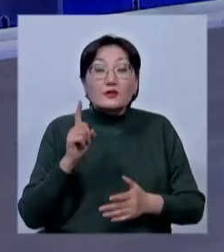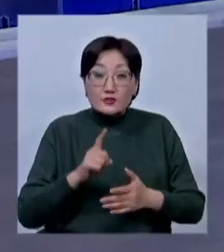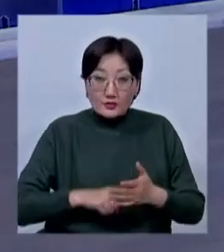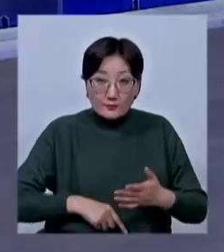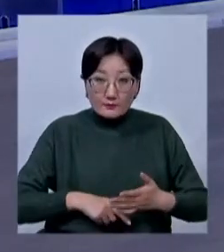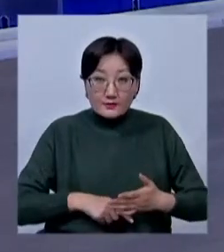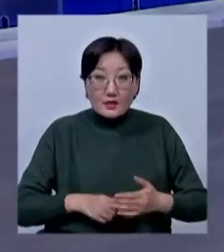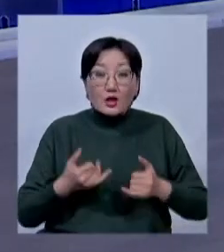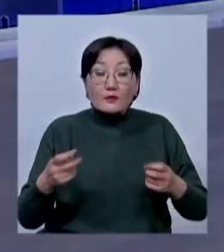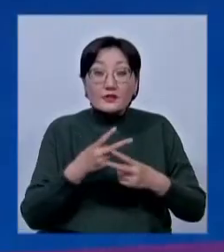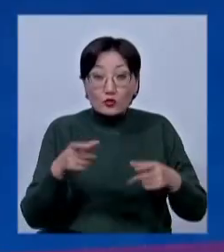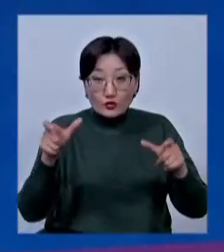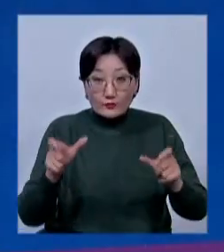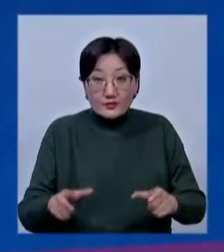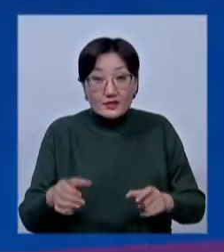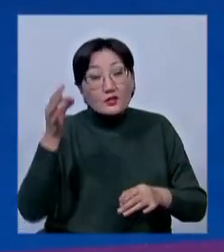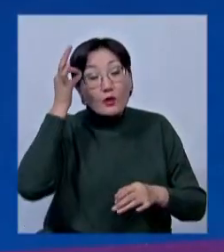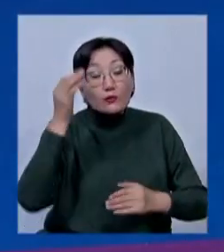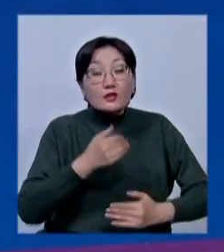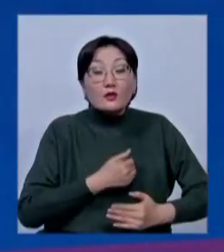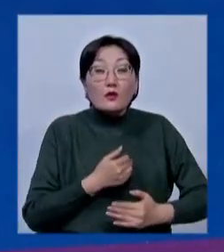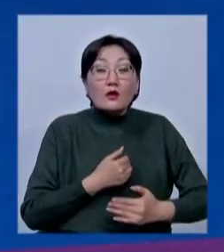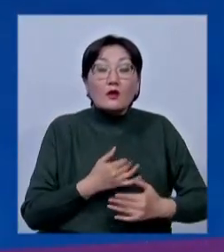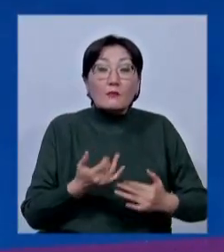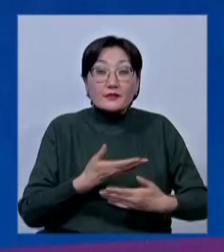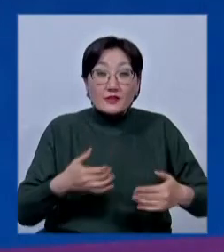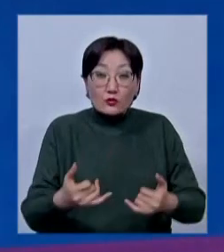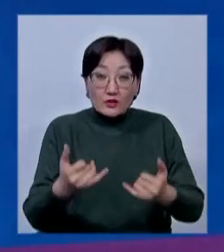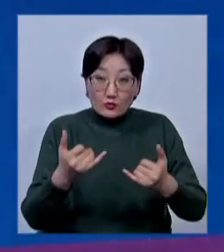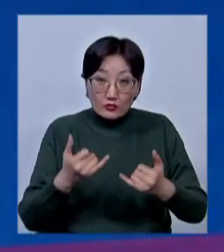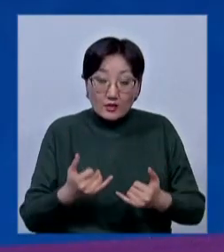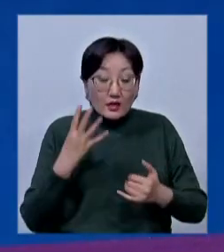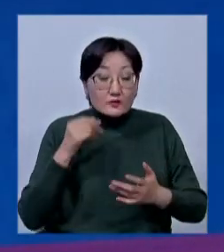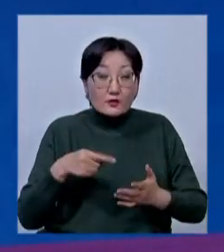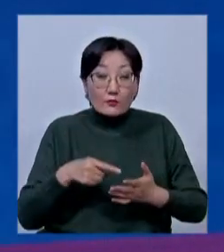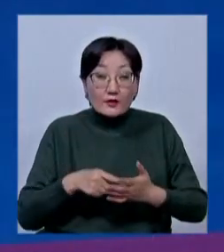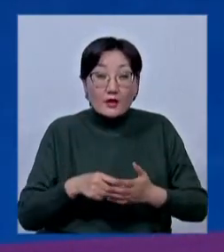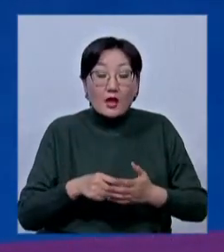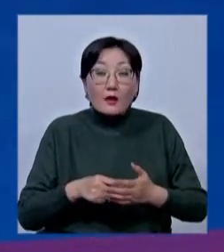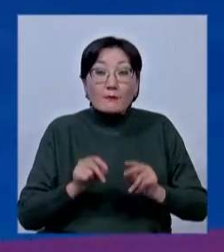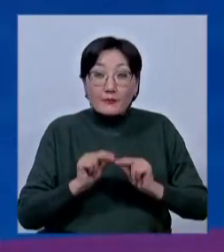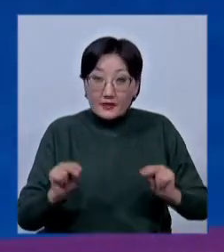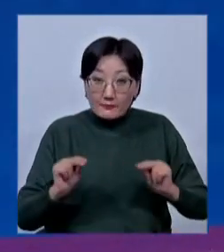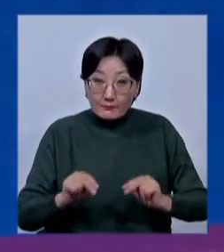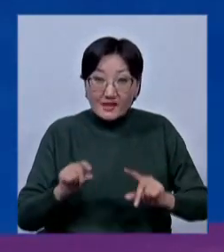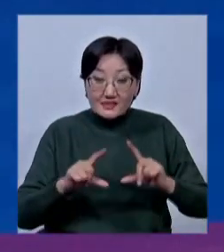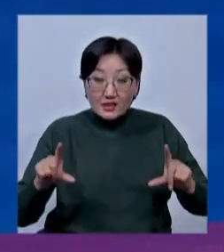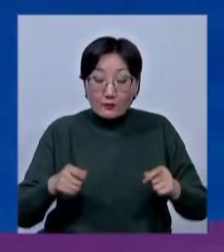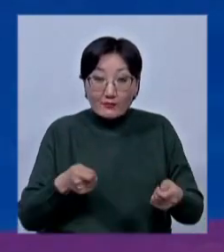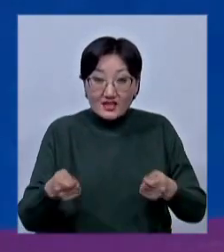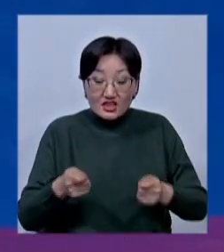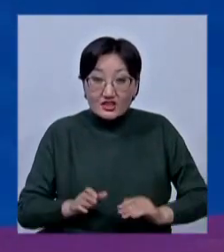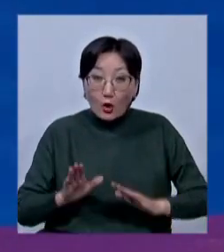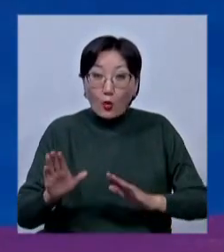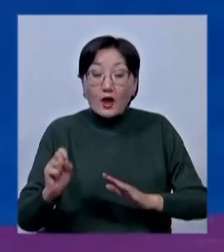сенімдеміз. Қадірлі көрермендер, естеріңізге салып өтейін, бізде қонақта болған Алматы қаласы білім басқарма